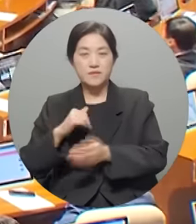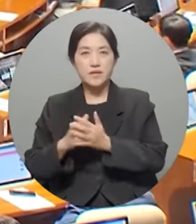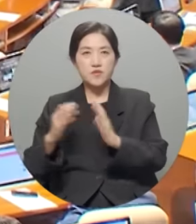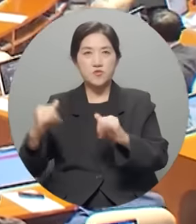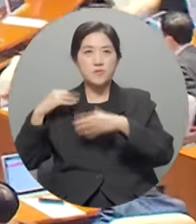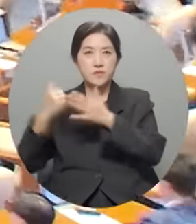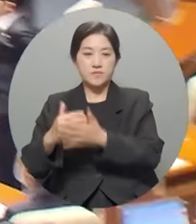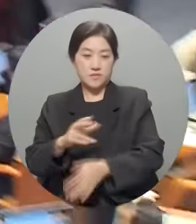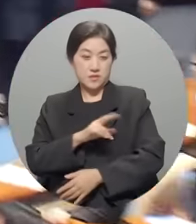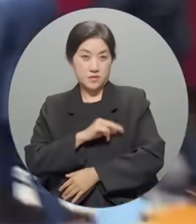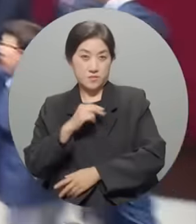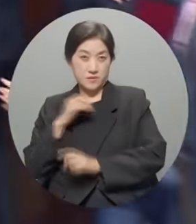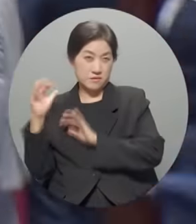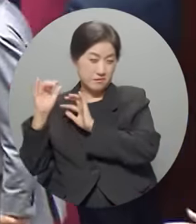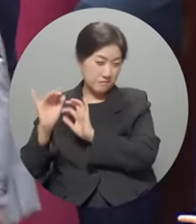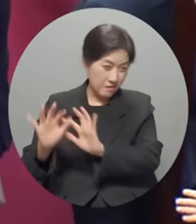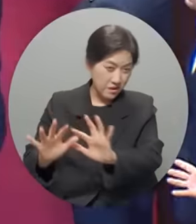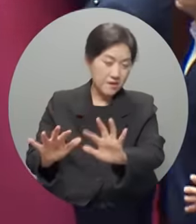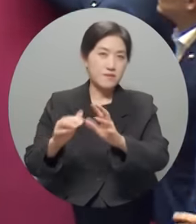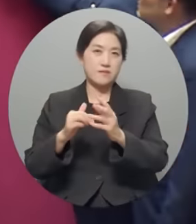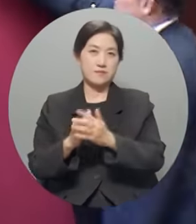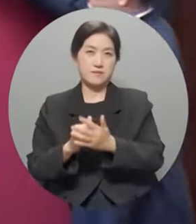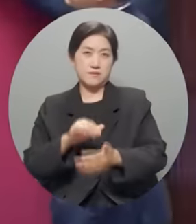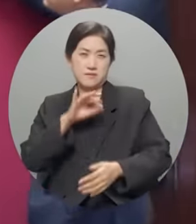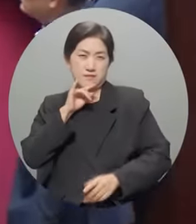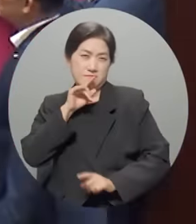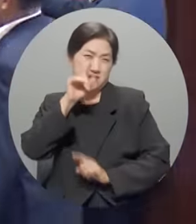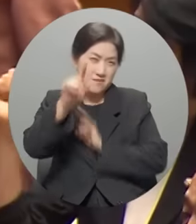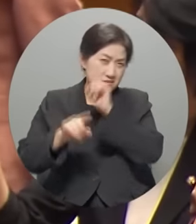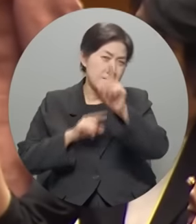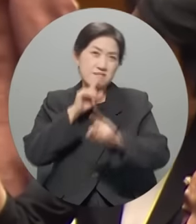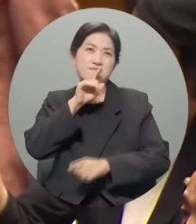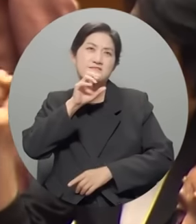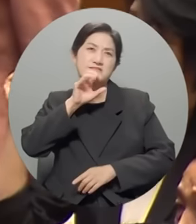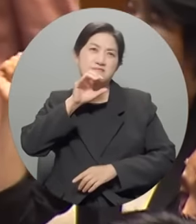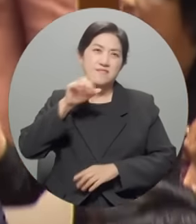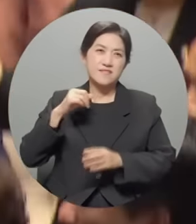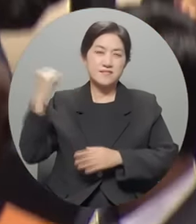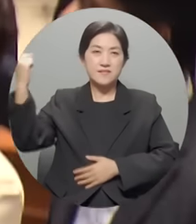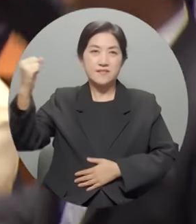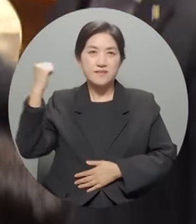국민의힘 의원들이 단상 앞으로 몰려와 거세게 항의합니다.